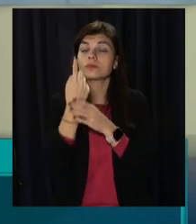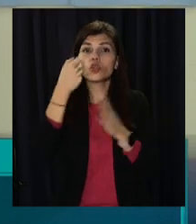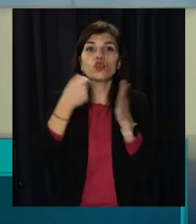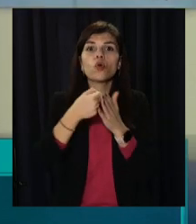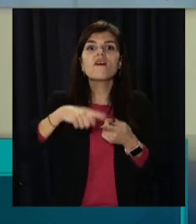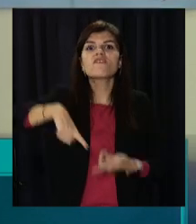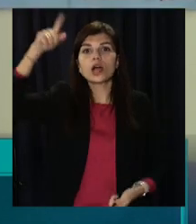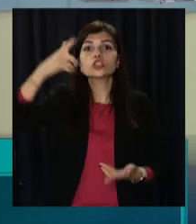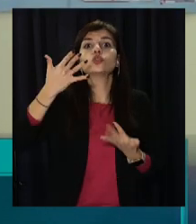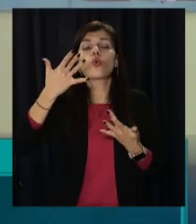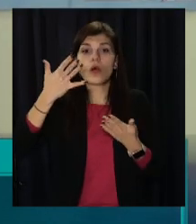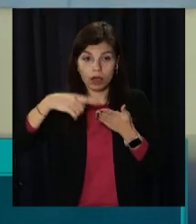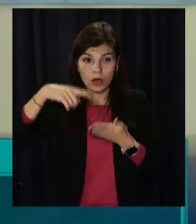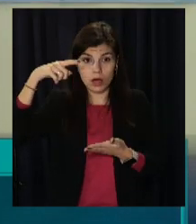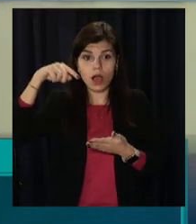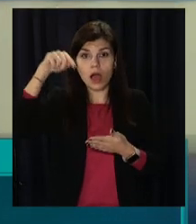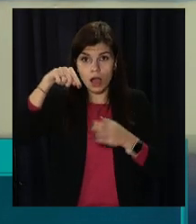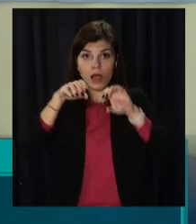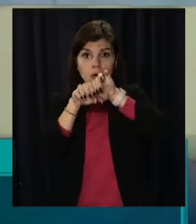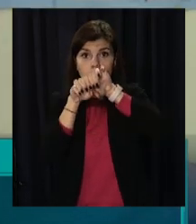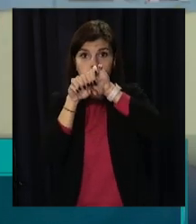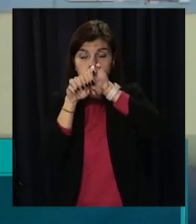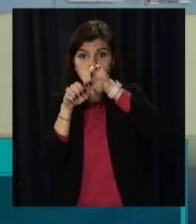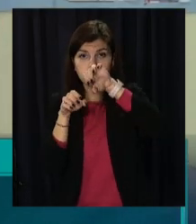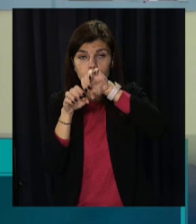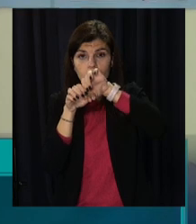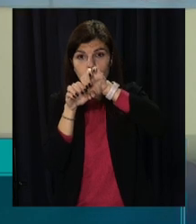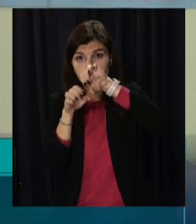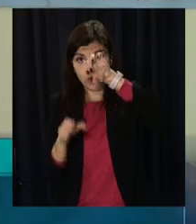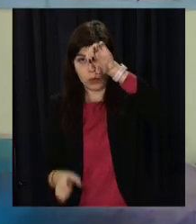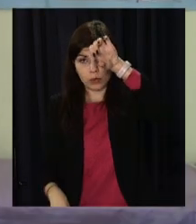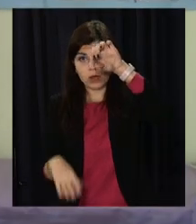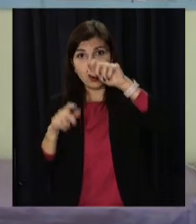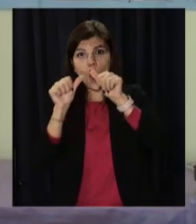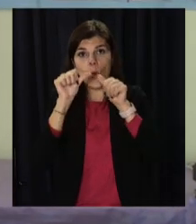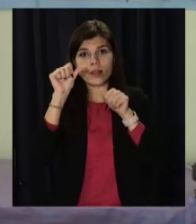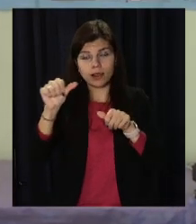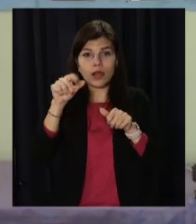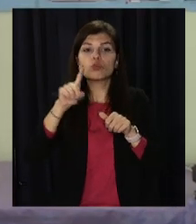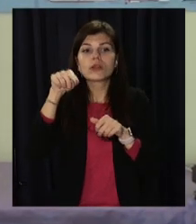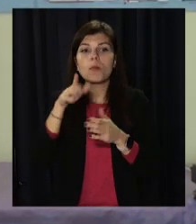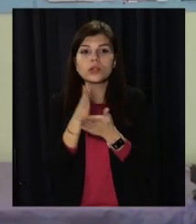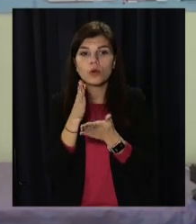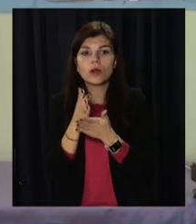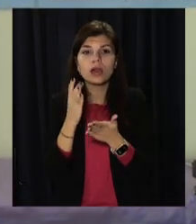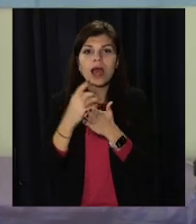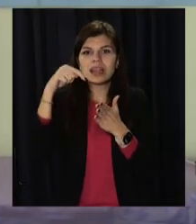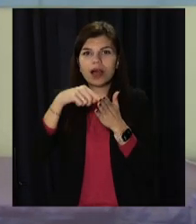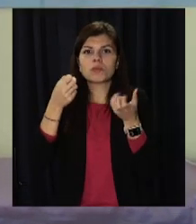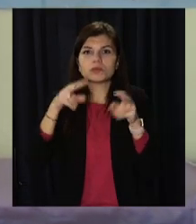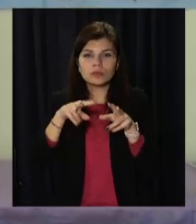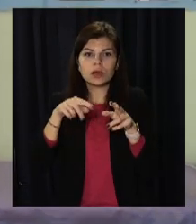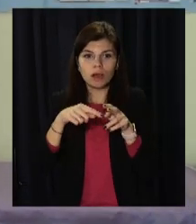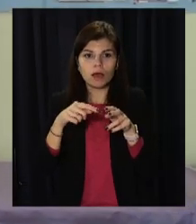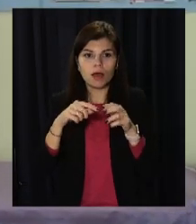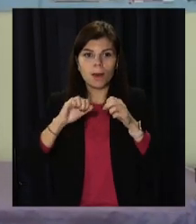висоту, этот сегмент открывается, выбрасываются микроспутники с помощью того, что там находятся эластичные ложементы, они